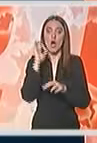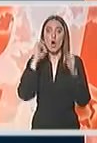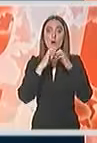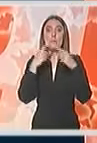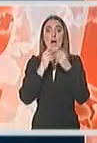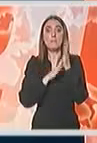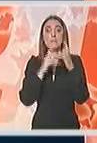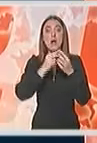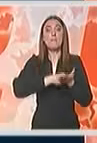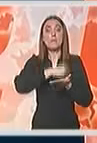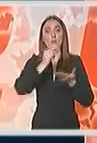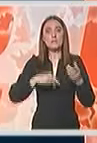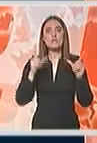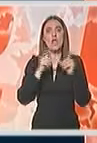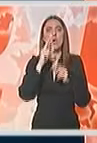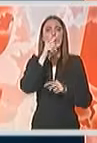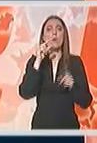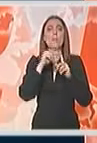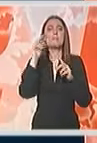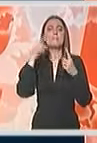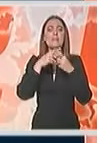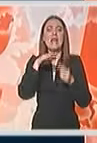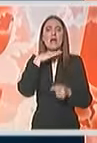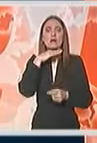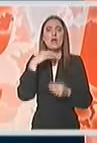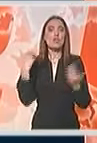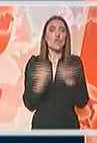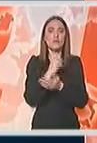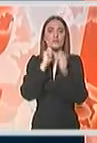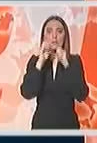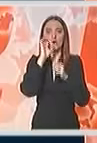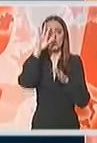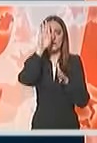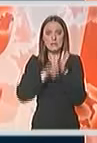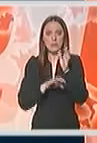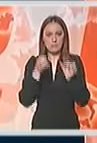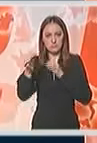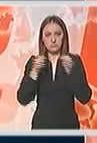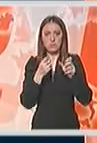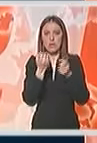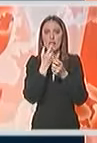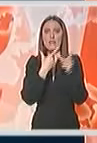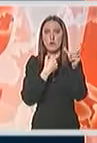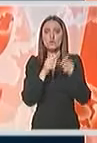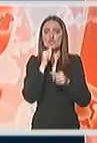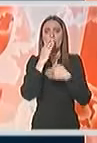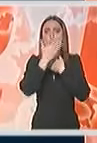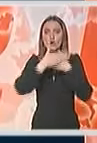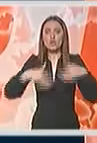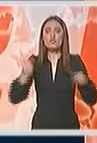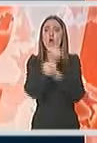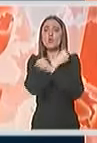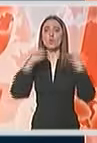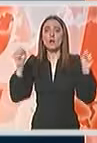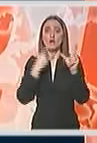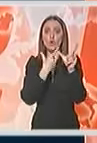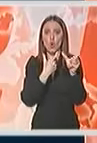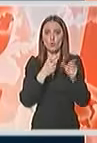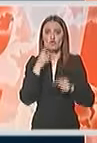Obama potpisali su u Praškom zamku Hračani novi sporazum o smanjenju strateškog naoružanja i ograničenju nuklearnog